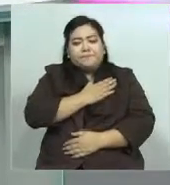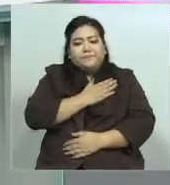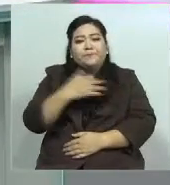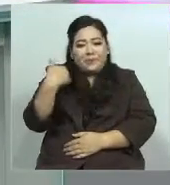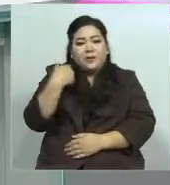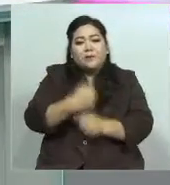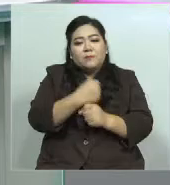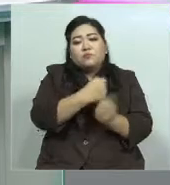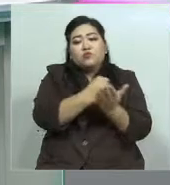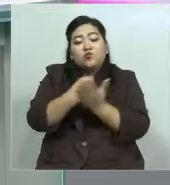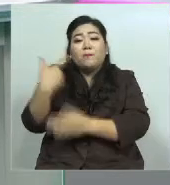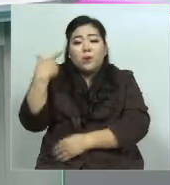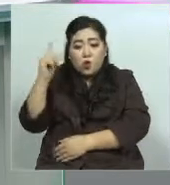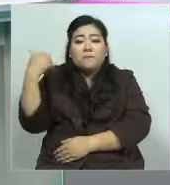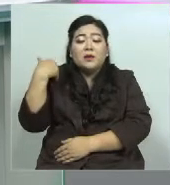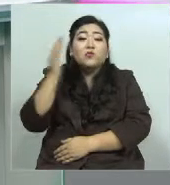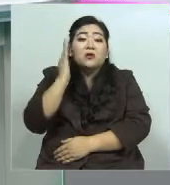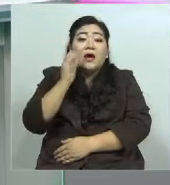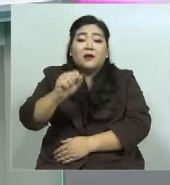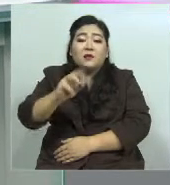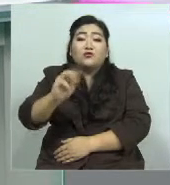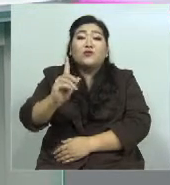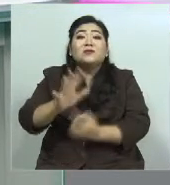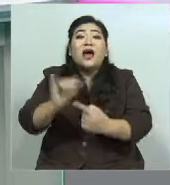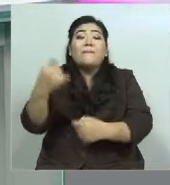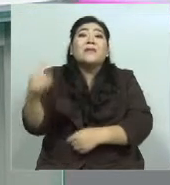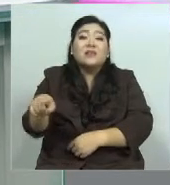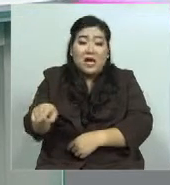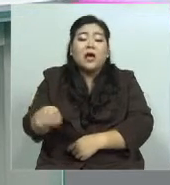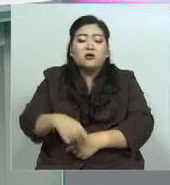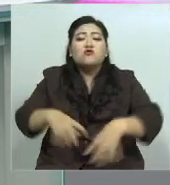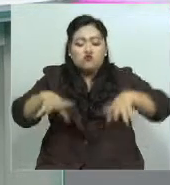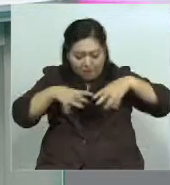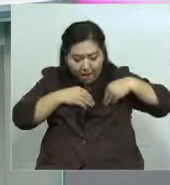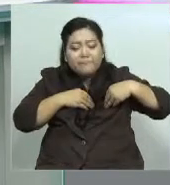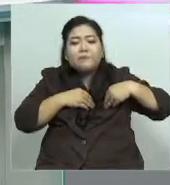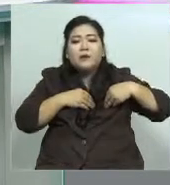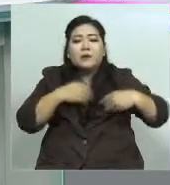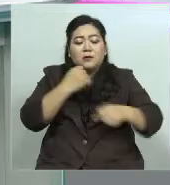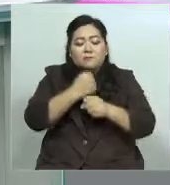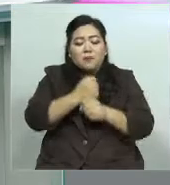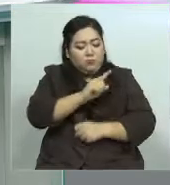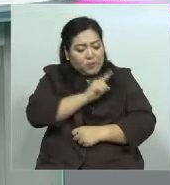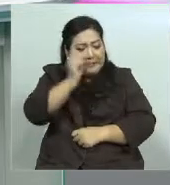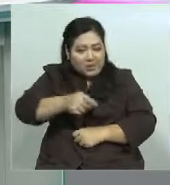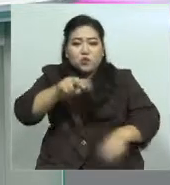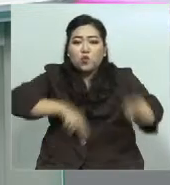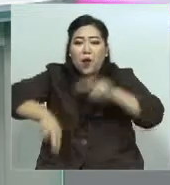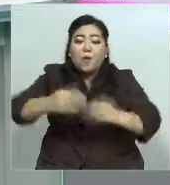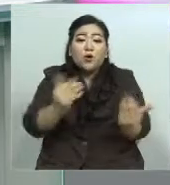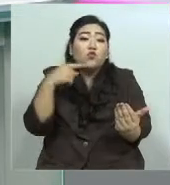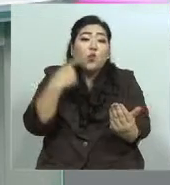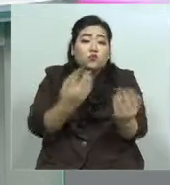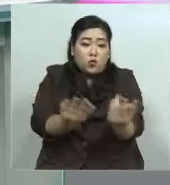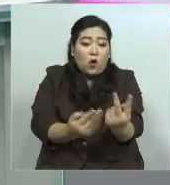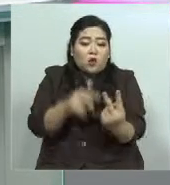ไม่น้อยนะคะเมื่อคุณสมชายนักธุรกิจวัย56ปีก็ยืนยันว่าจะดูแลบุตรสาวของ